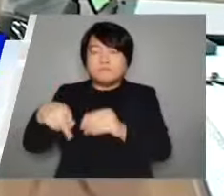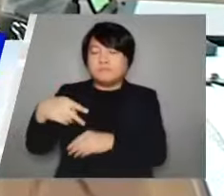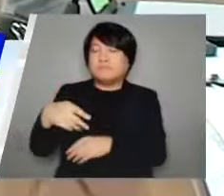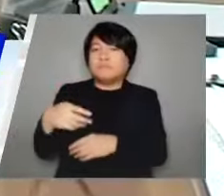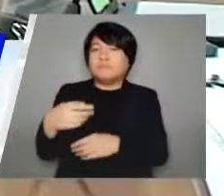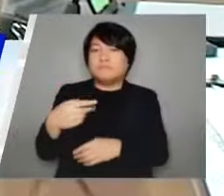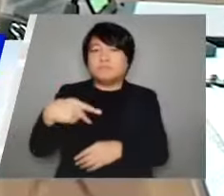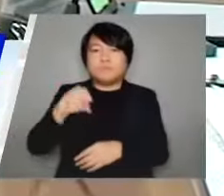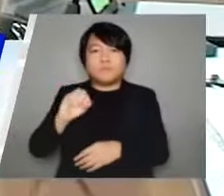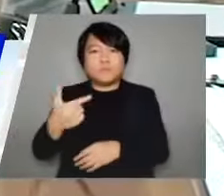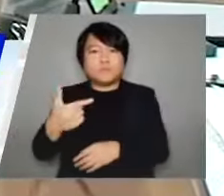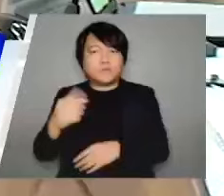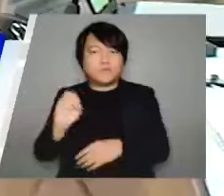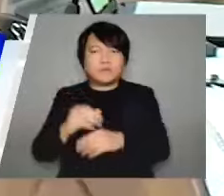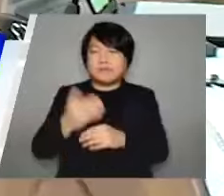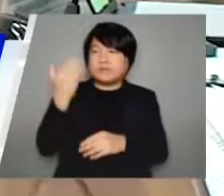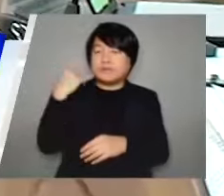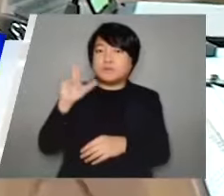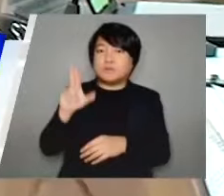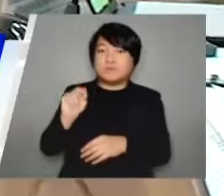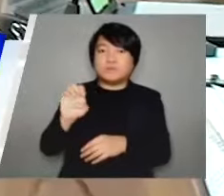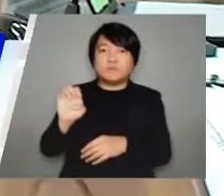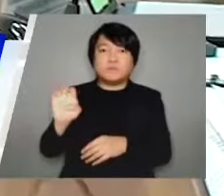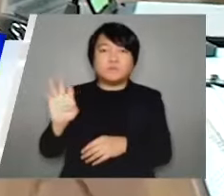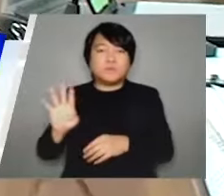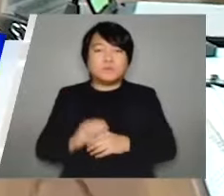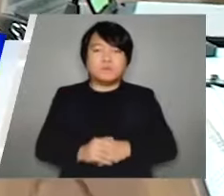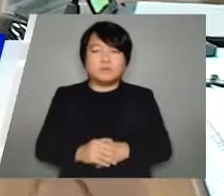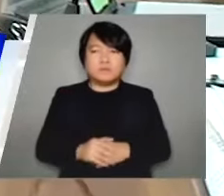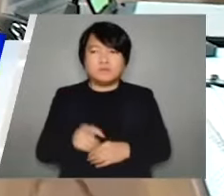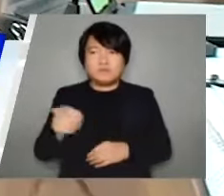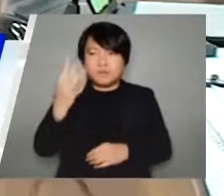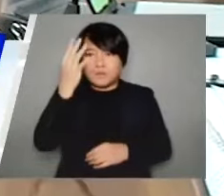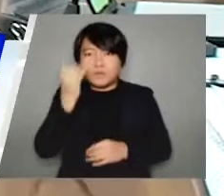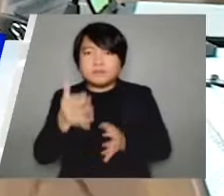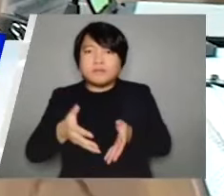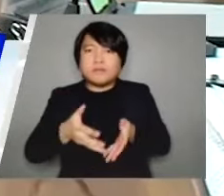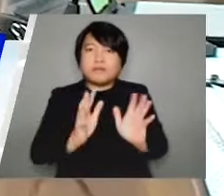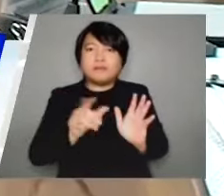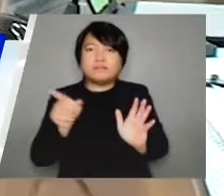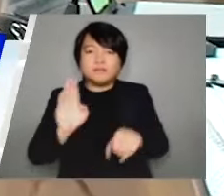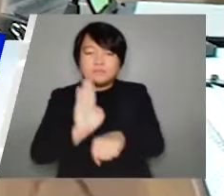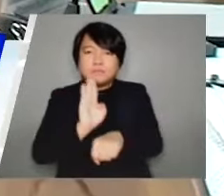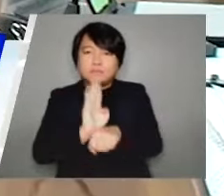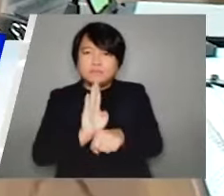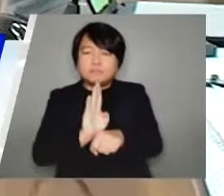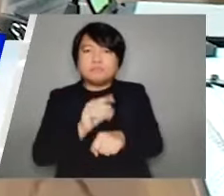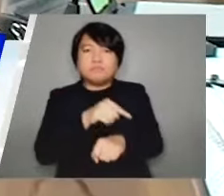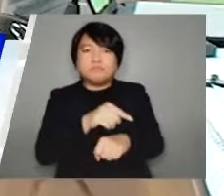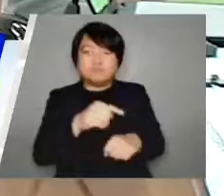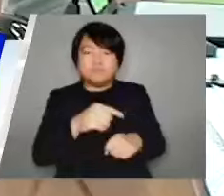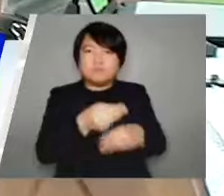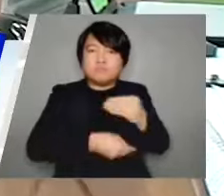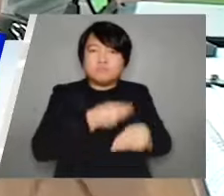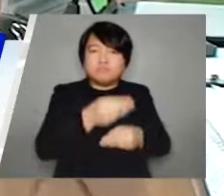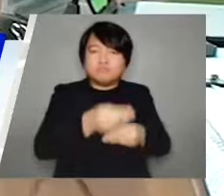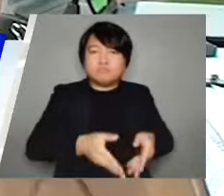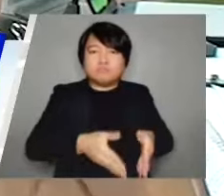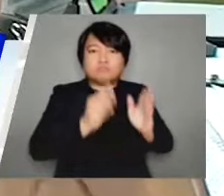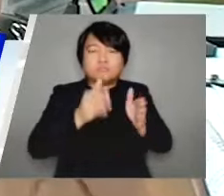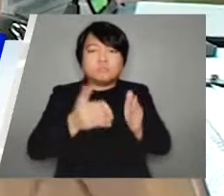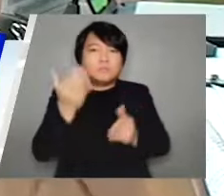sa pagdinig na tuloy-tuloy na nabigyan ng business permit ang Lucky South 99 na operator ng Pogo Hub mula